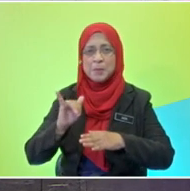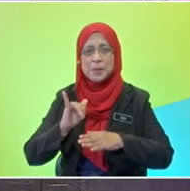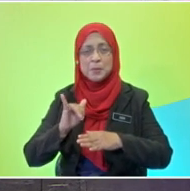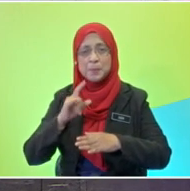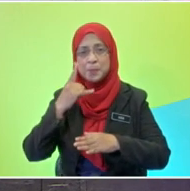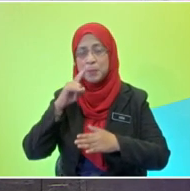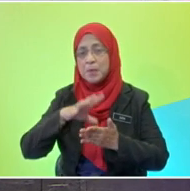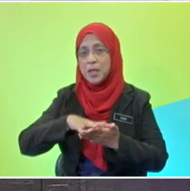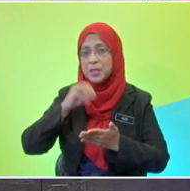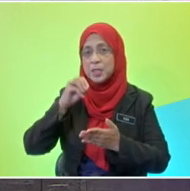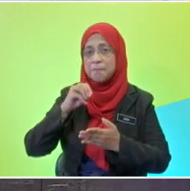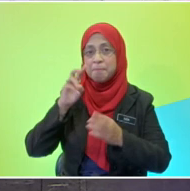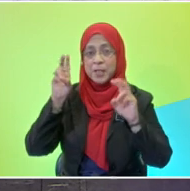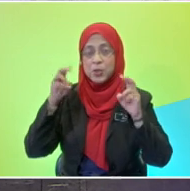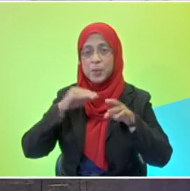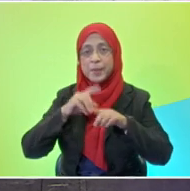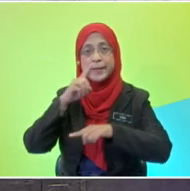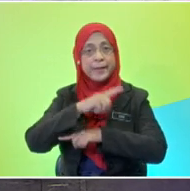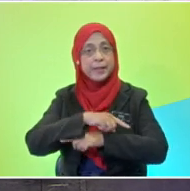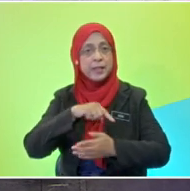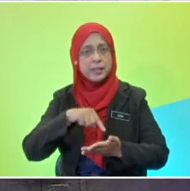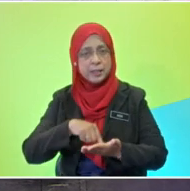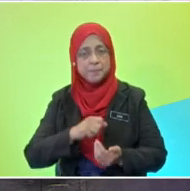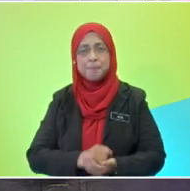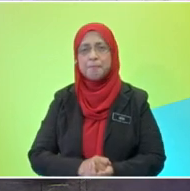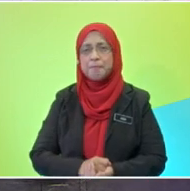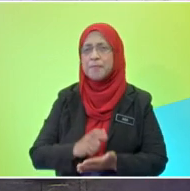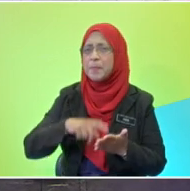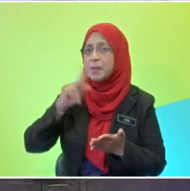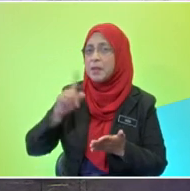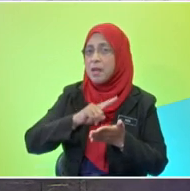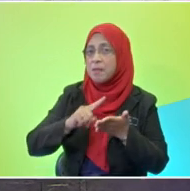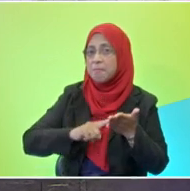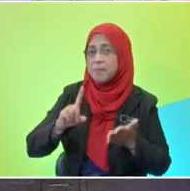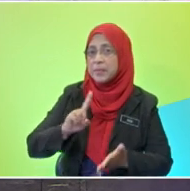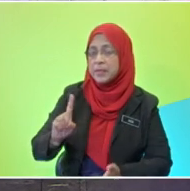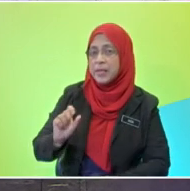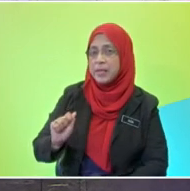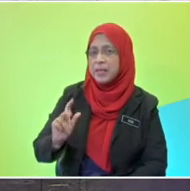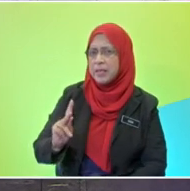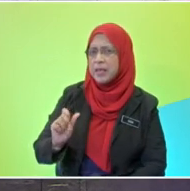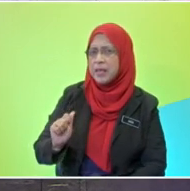kita jenis jenis jaket jadi Ustaz zakat itu tadi